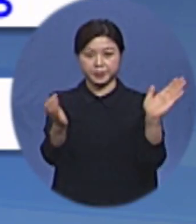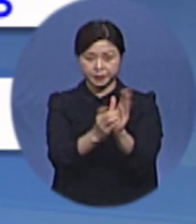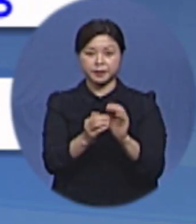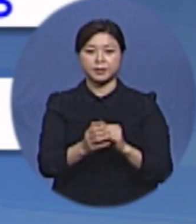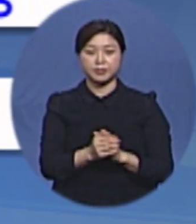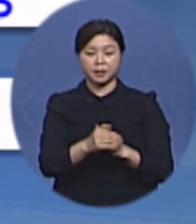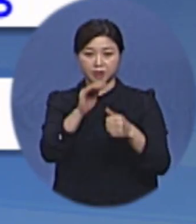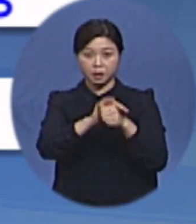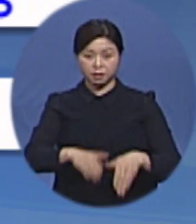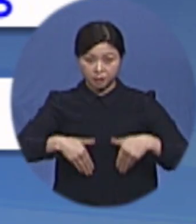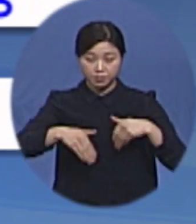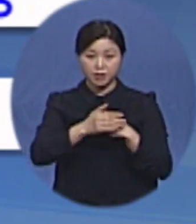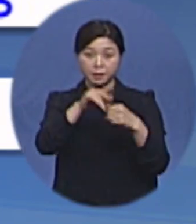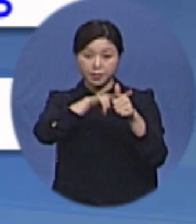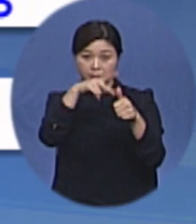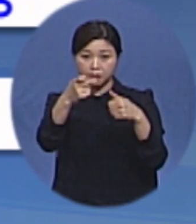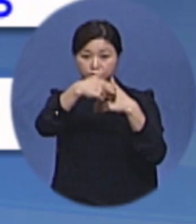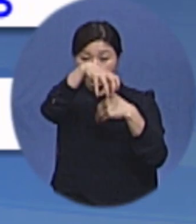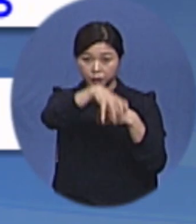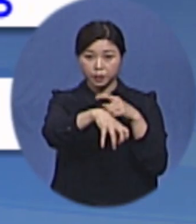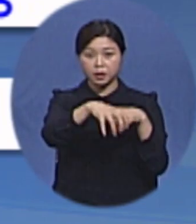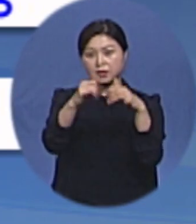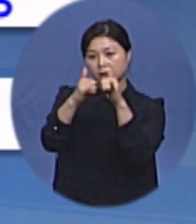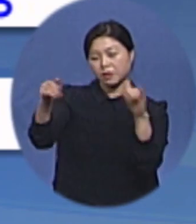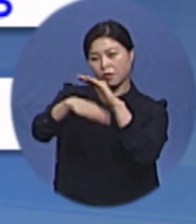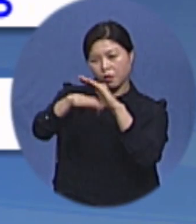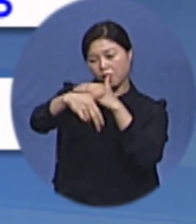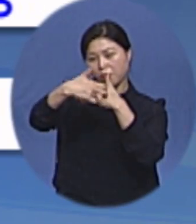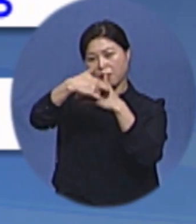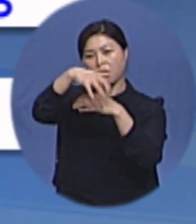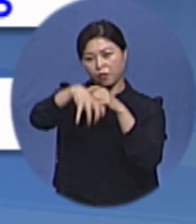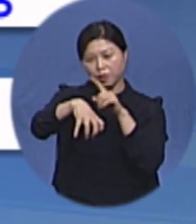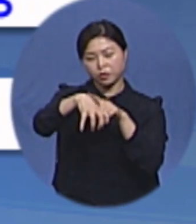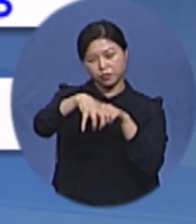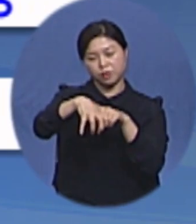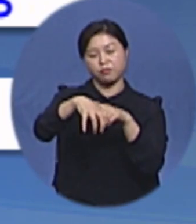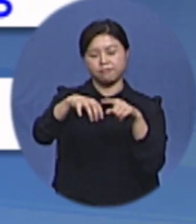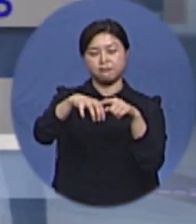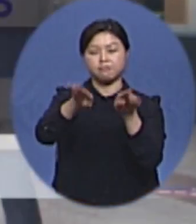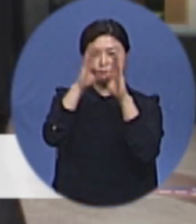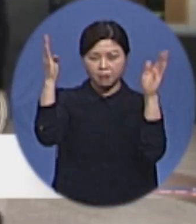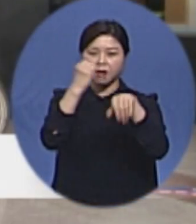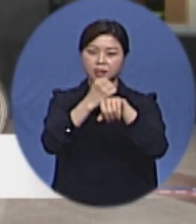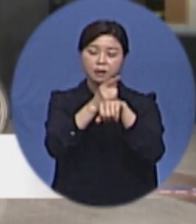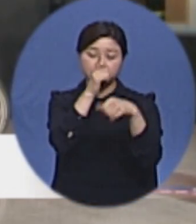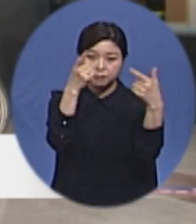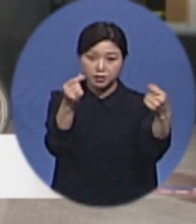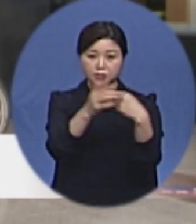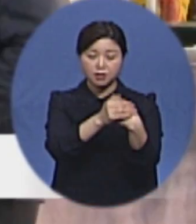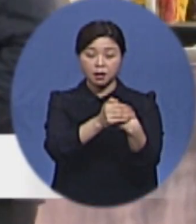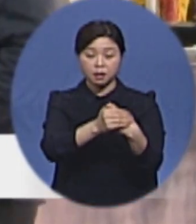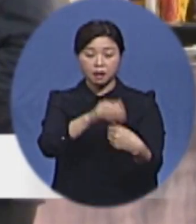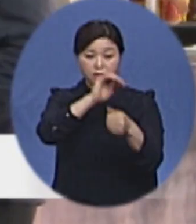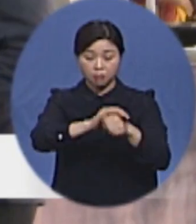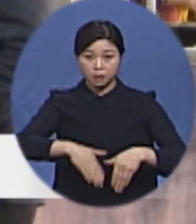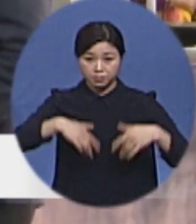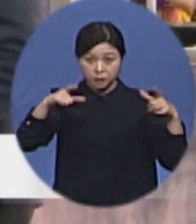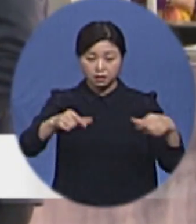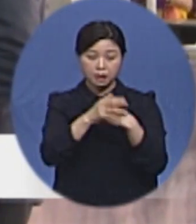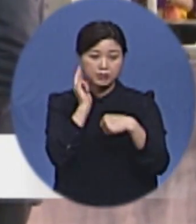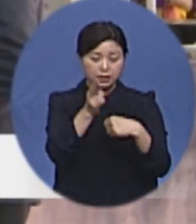경상남도가 신축 개원한 마산의료원을 서민 공공병원으로 육성시키겠다고 밝혔습니다. 또한 경남도는 중증 입원